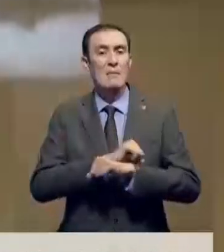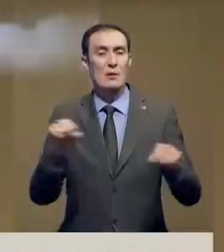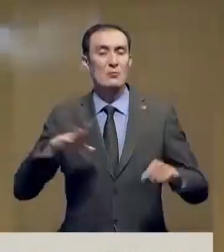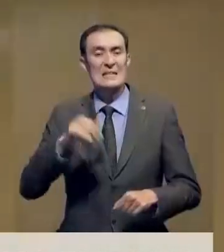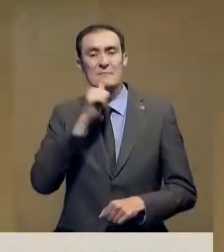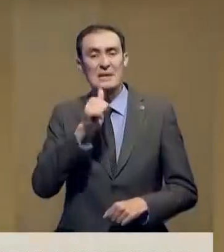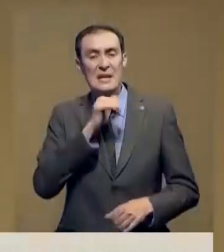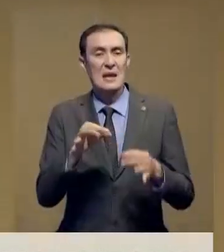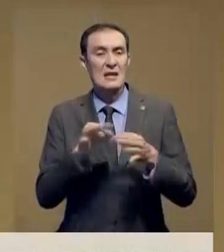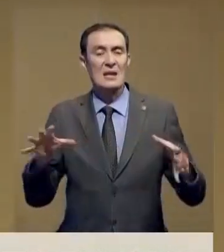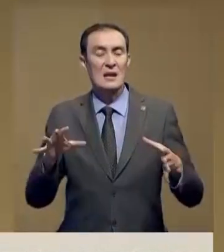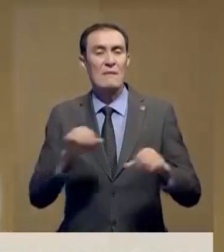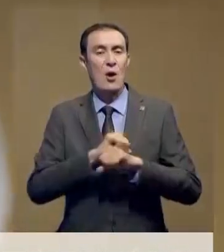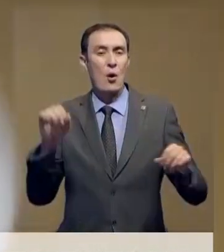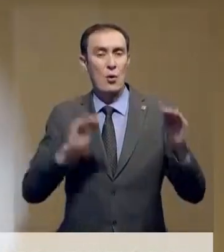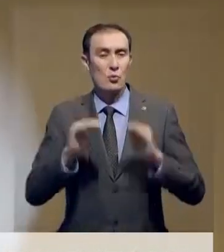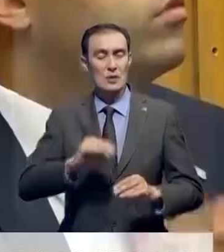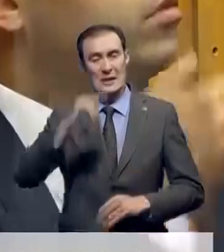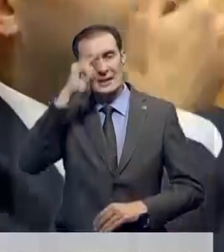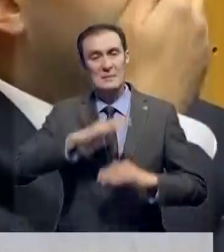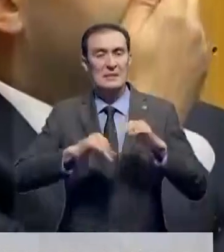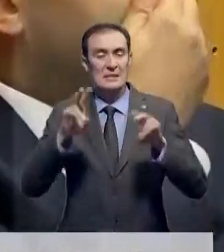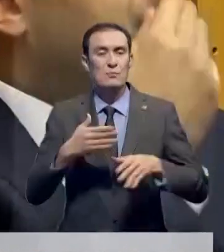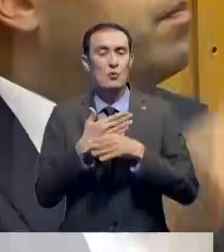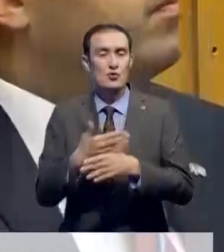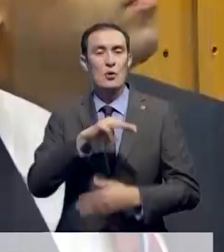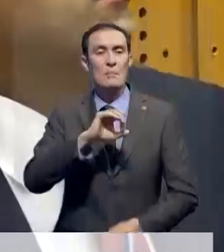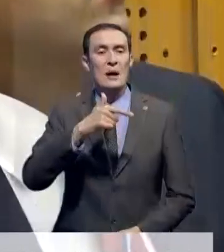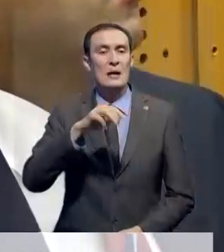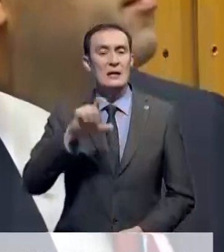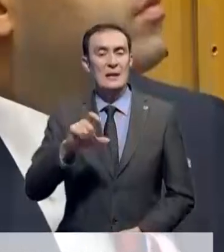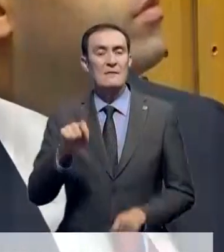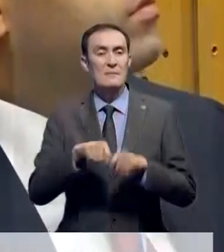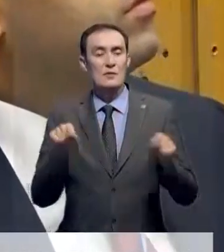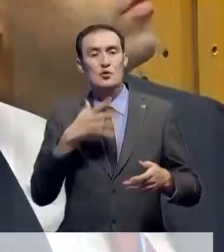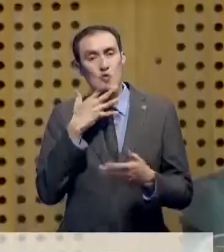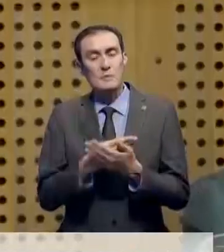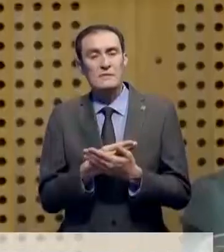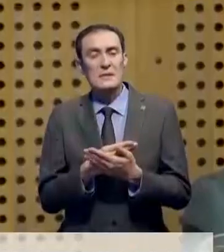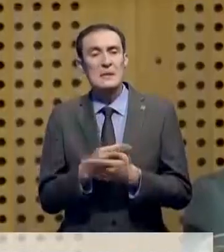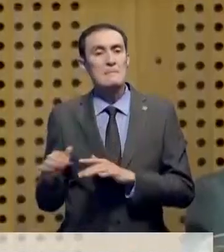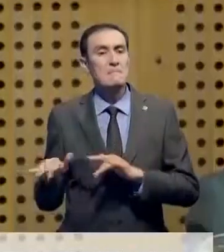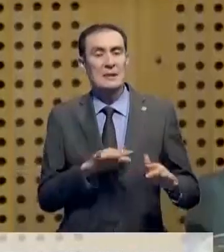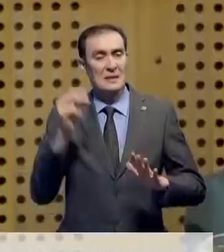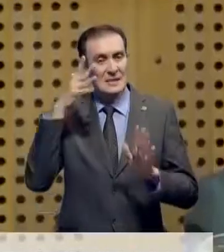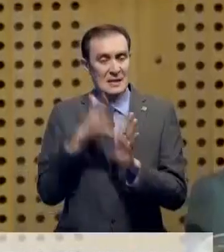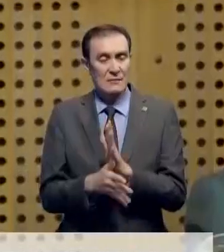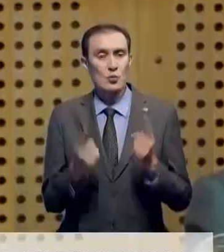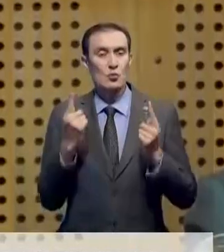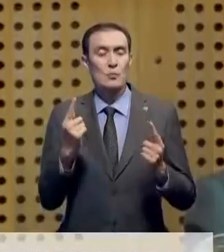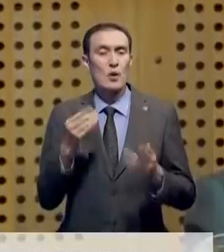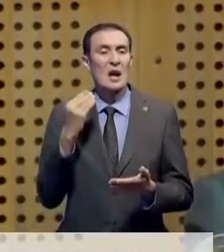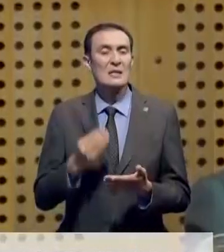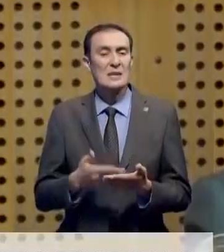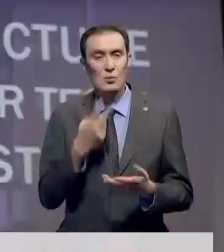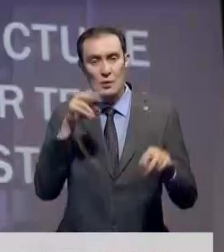проводились испытания ядерного оружия. Отечественные специалисты при поддержке МАГАТЭ впервые создали собственные методы исследований, провели масштабную